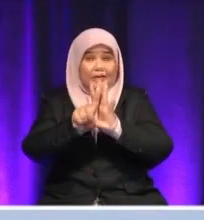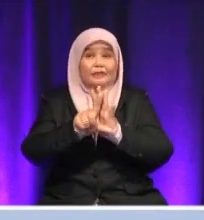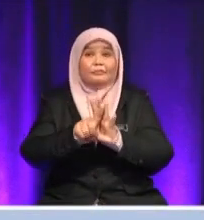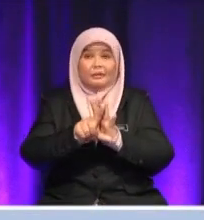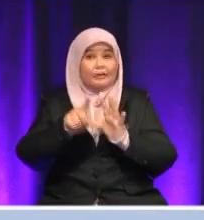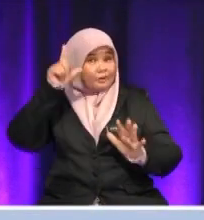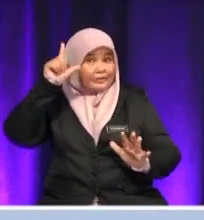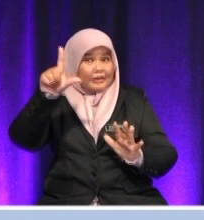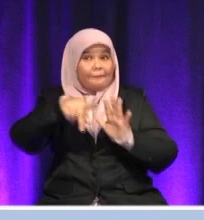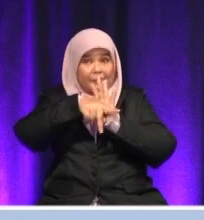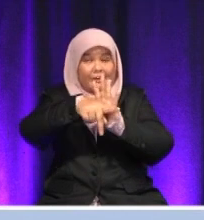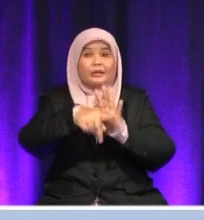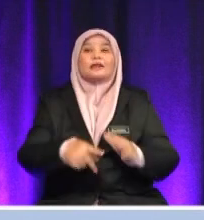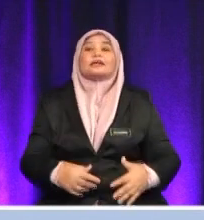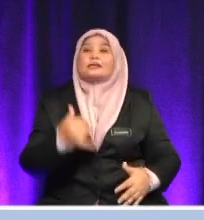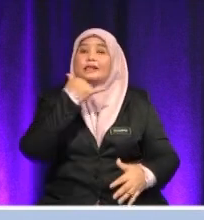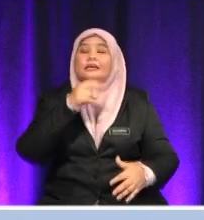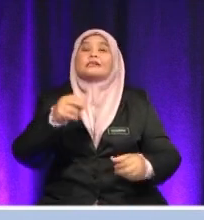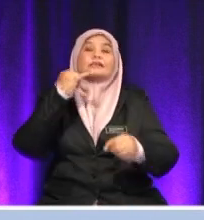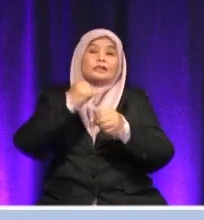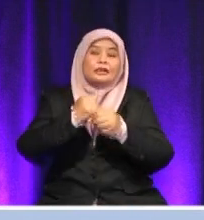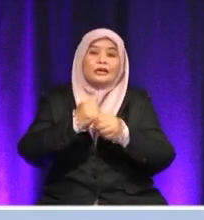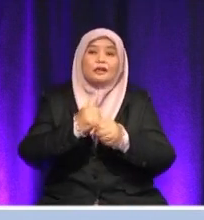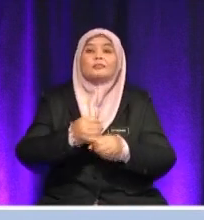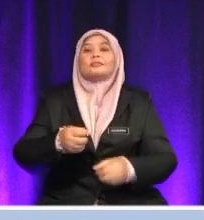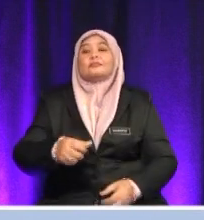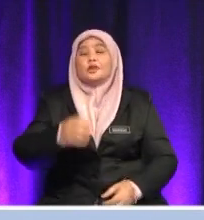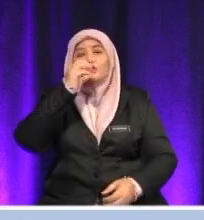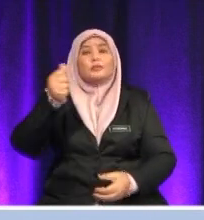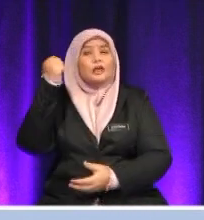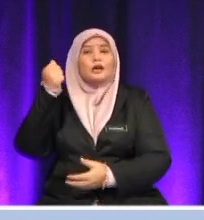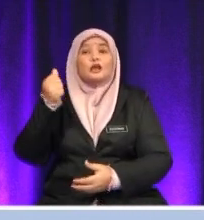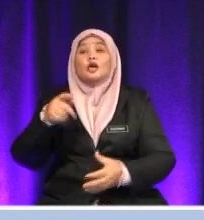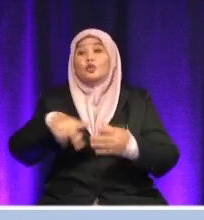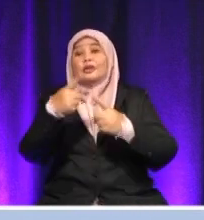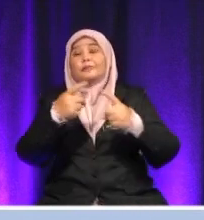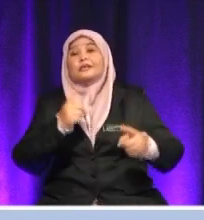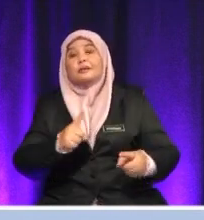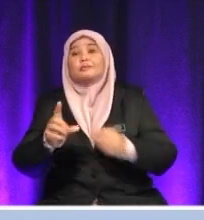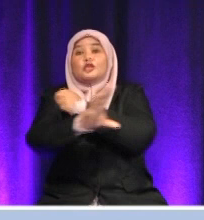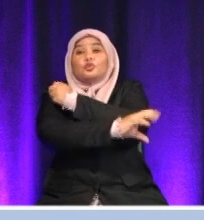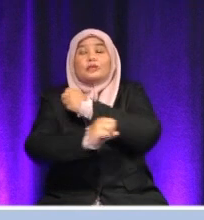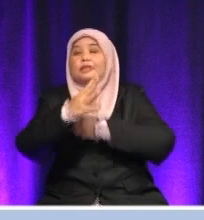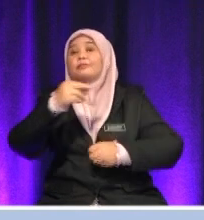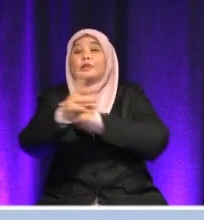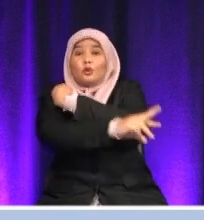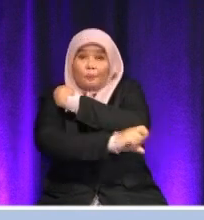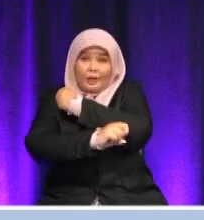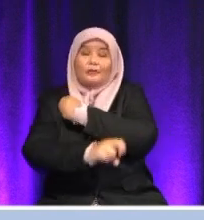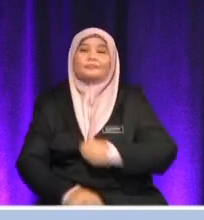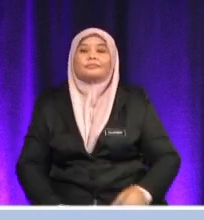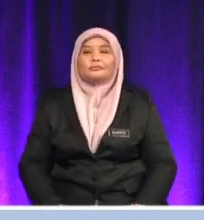kita ada 6 kesalahan. Kita ada berzina, qazaf, minum arak, murtad, mencuri dan merompak. Okay,